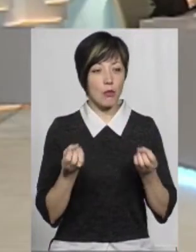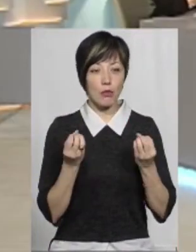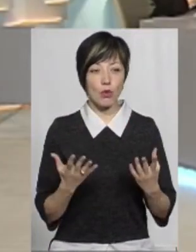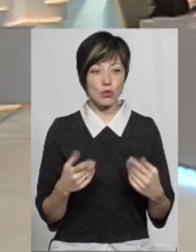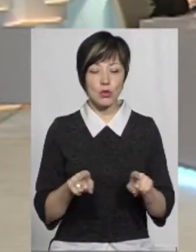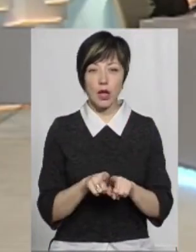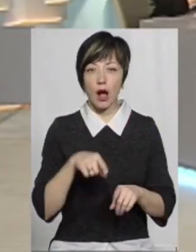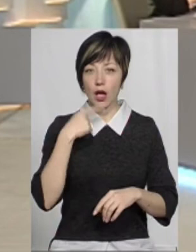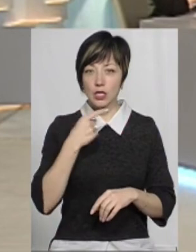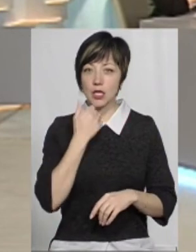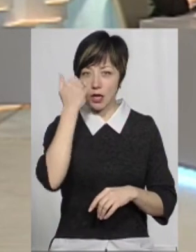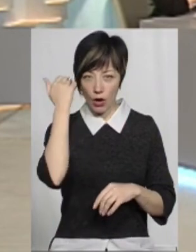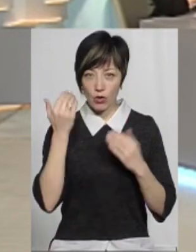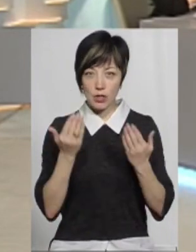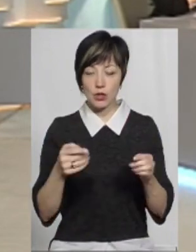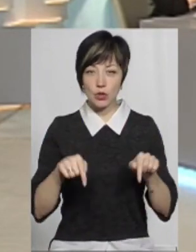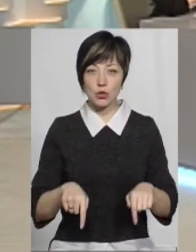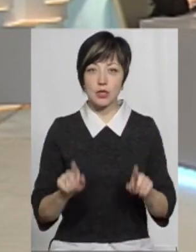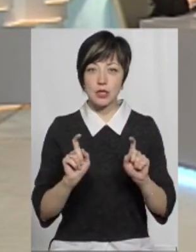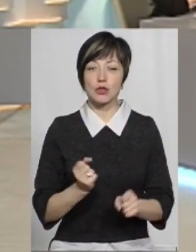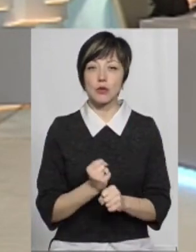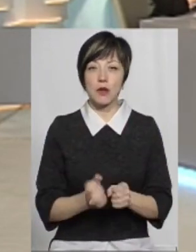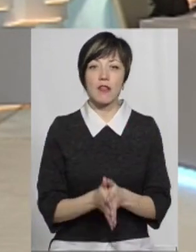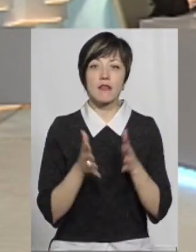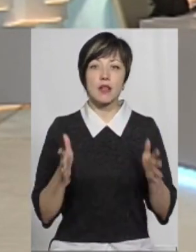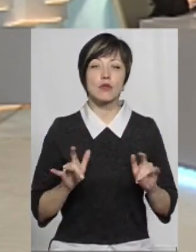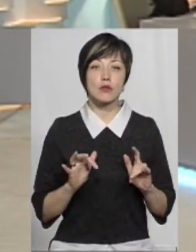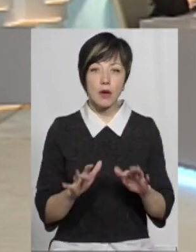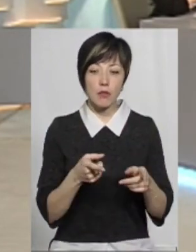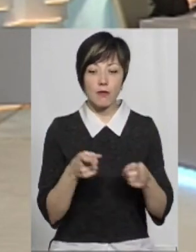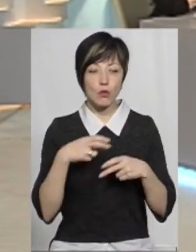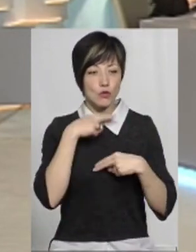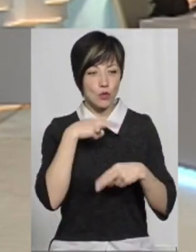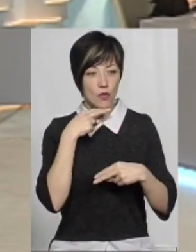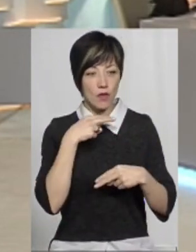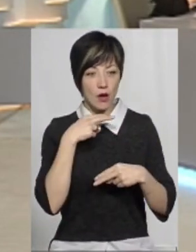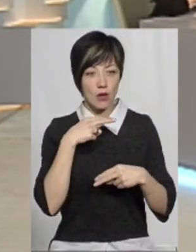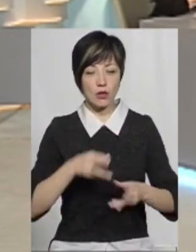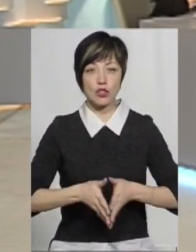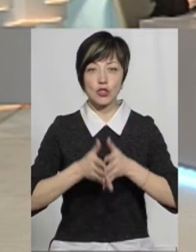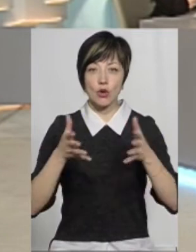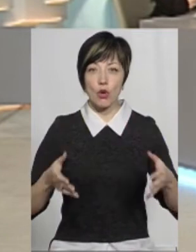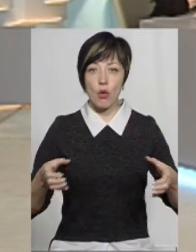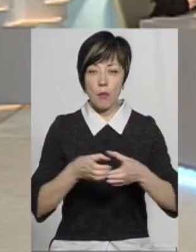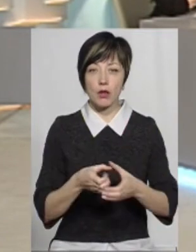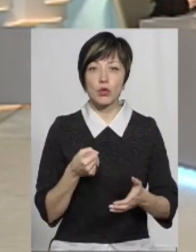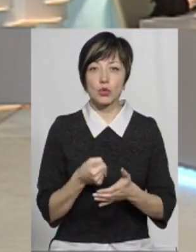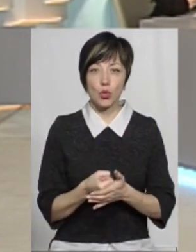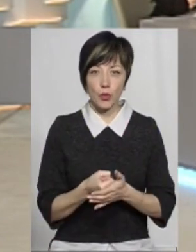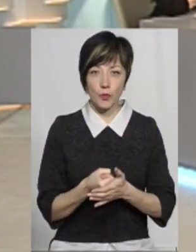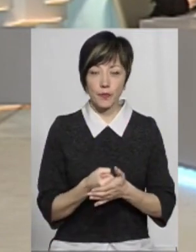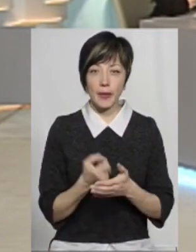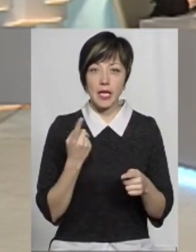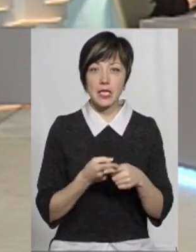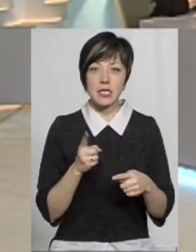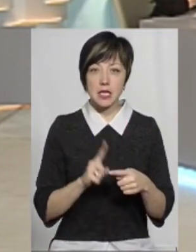кажу і дякую тобі, що ти тут сидиш, зробили велику справу, привернувши увагу взагалі от широкої громадськості